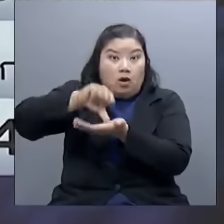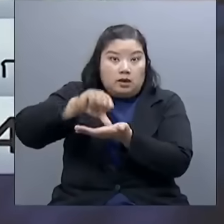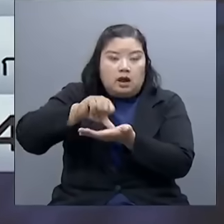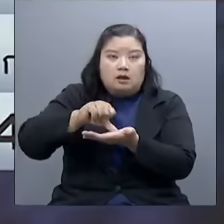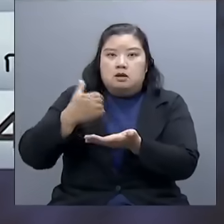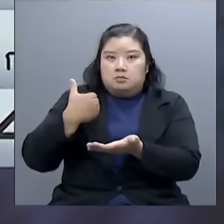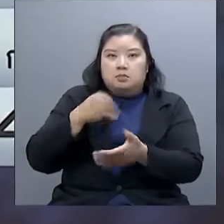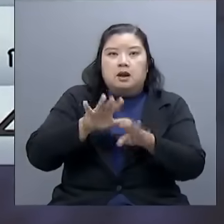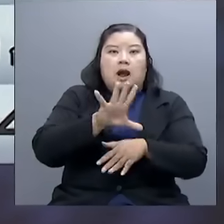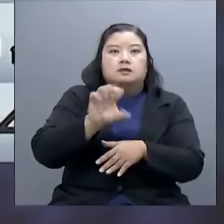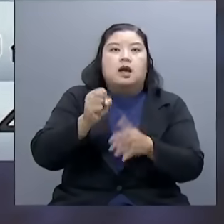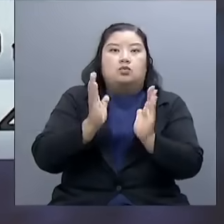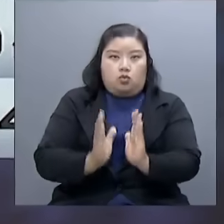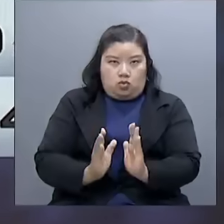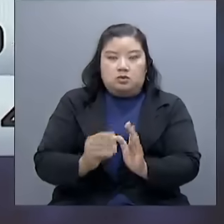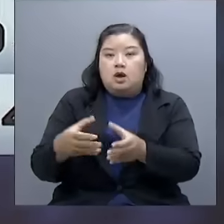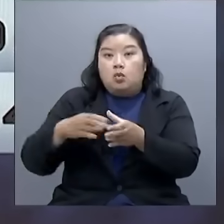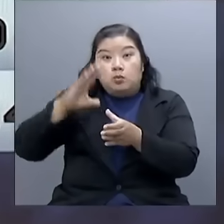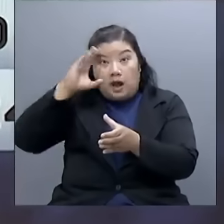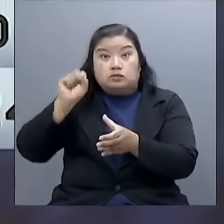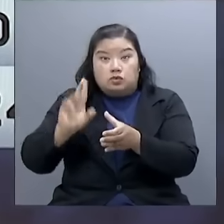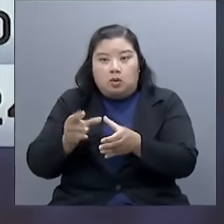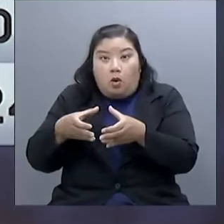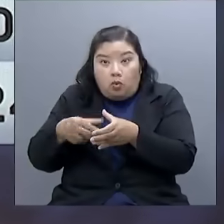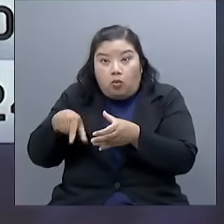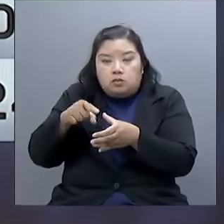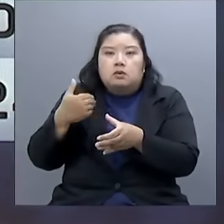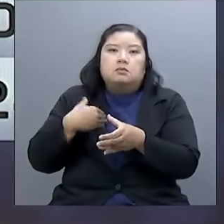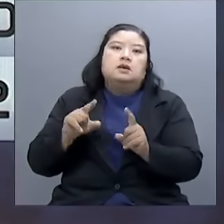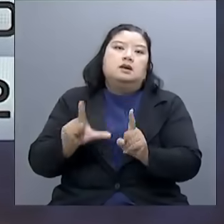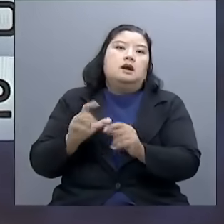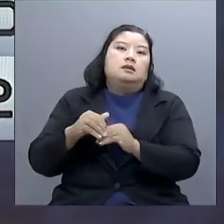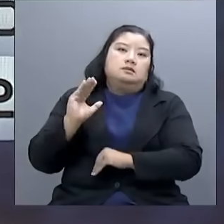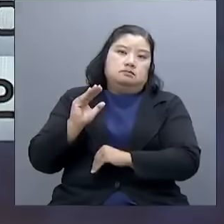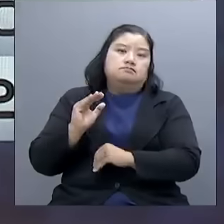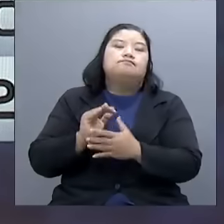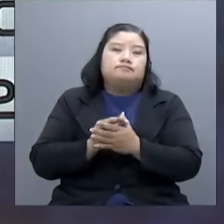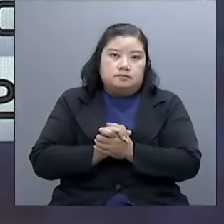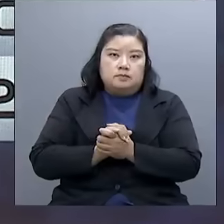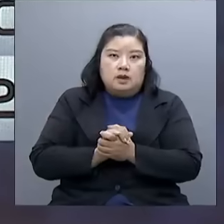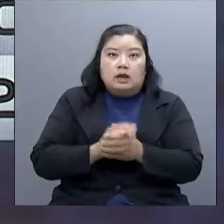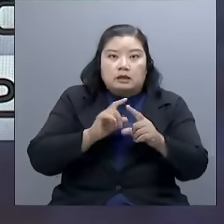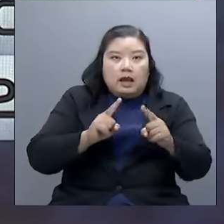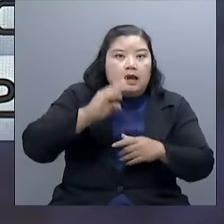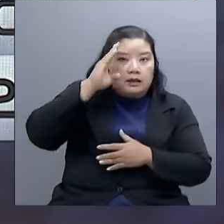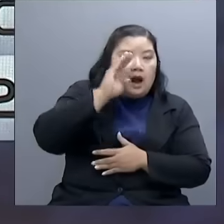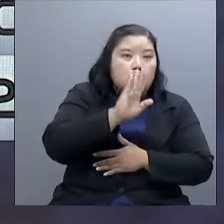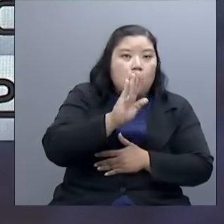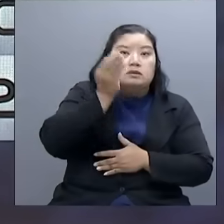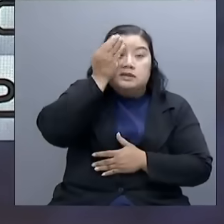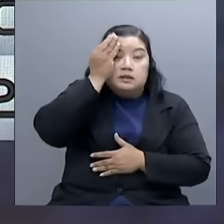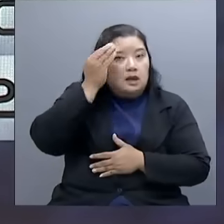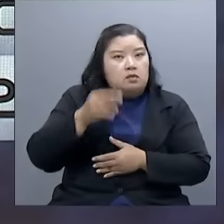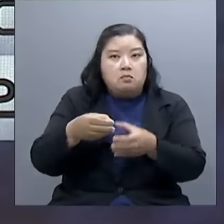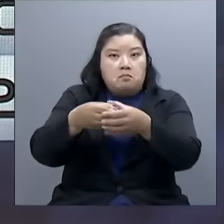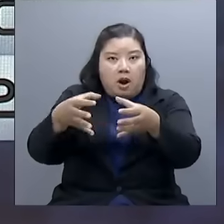านนะร่วมกับกำลังพลสำรองก็เป็นตัวเลขในเกือบ1ล้านนายเข้าไปแล้วค่ะทิ้งห่างกำลังพลของอิสราเอลค่ะ